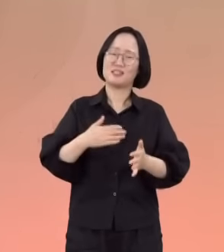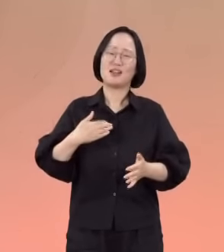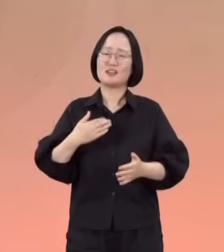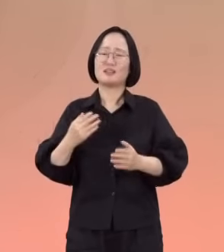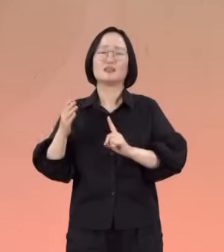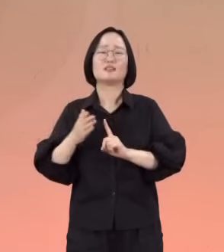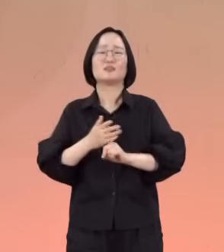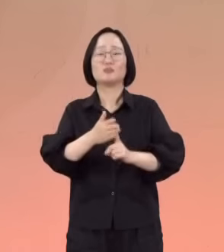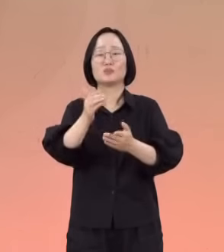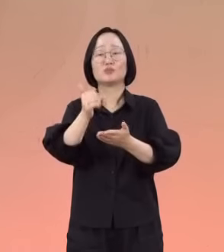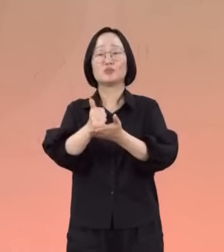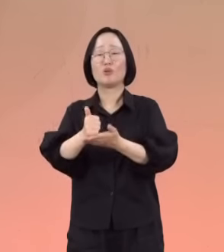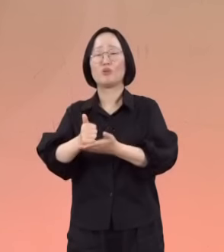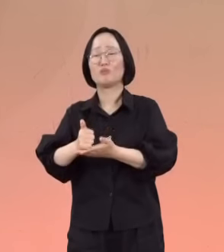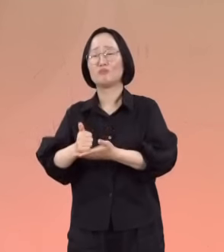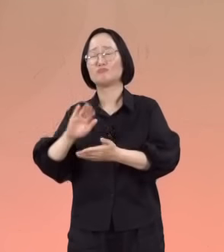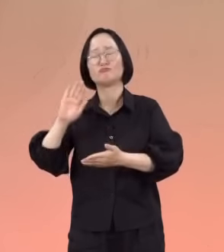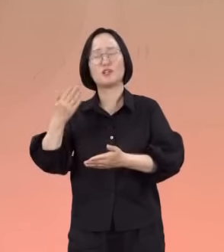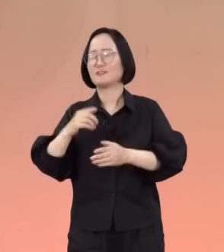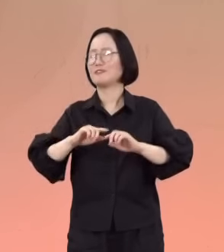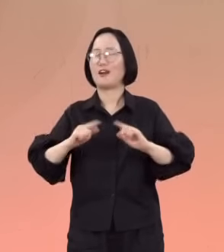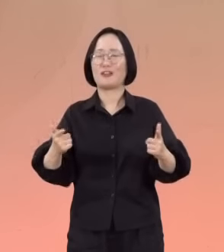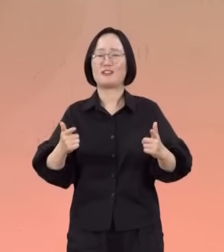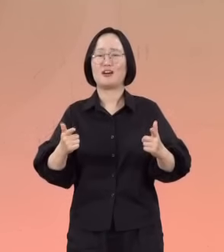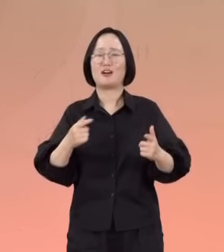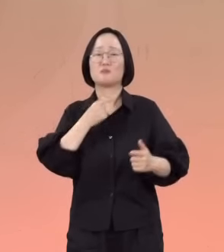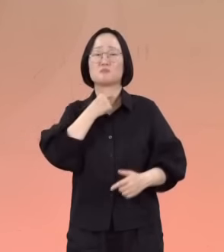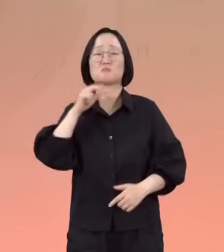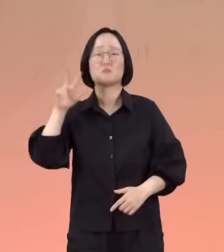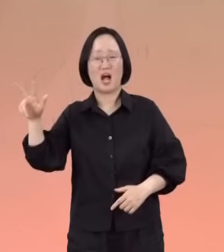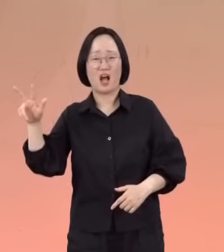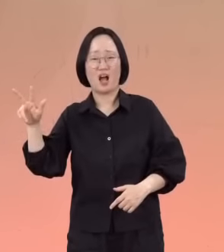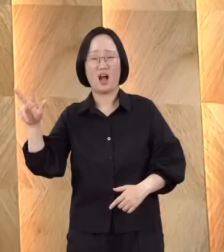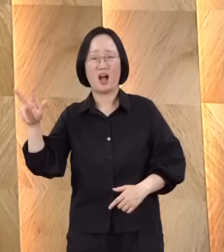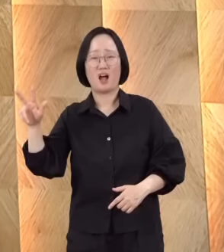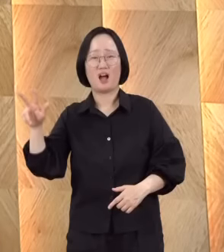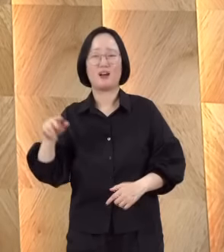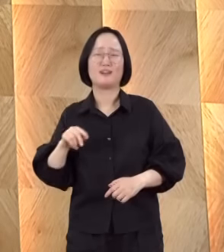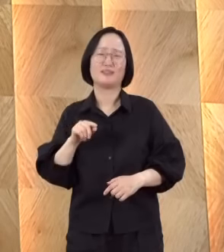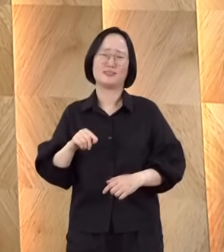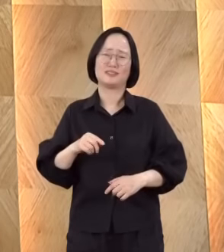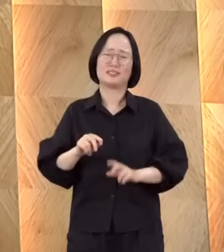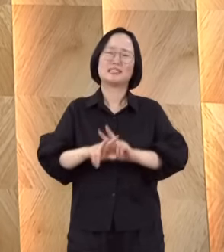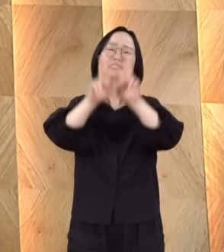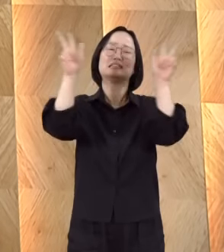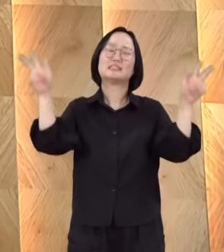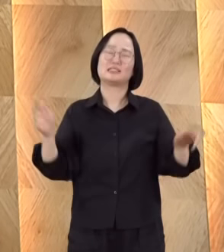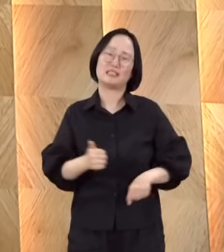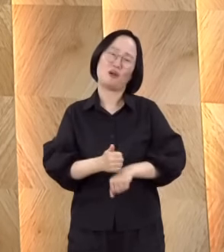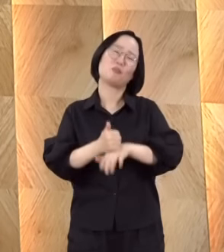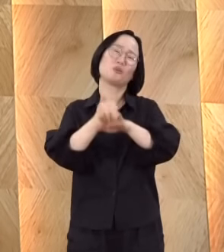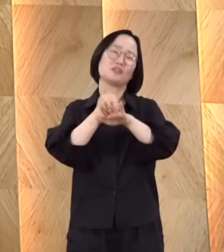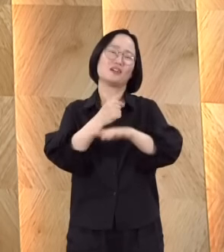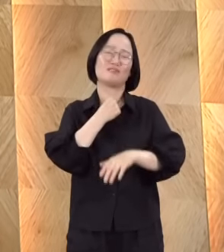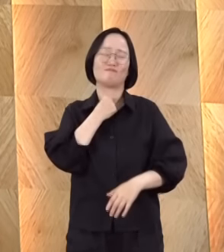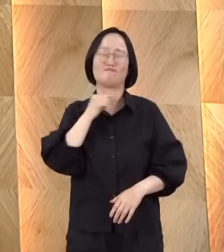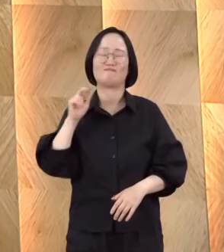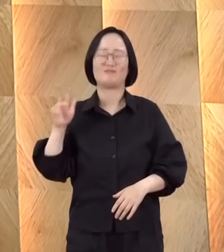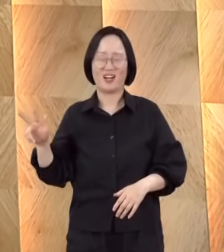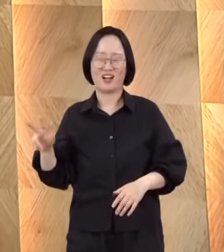와 대원본존 이장 보살님이 그 지옥에 있는 중생까지 다